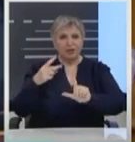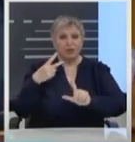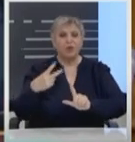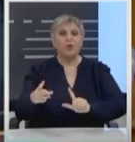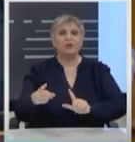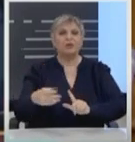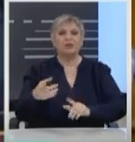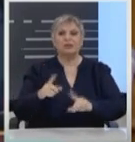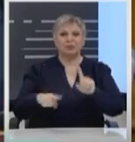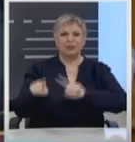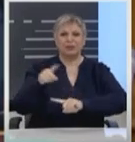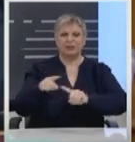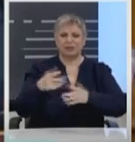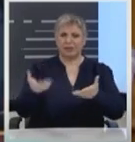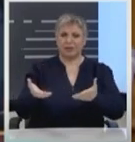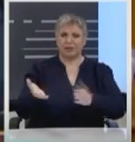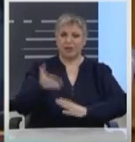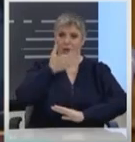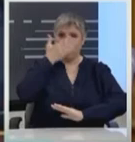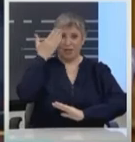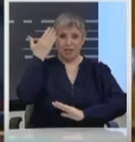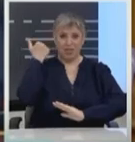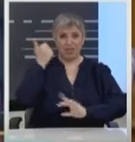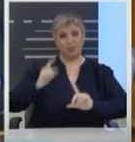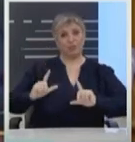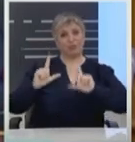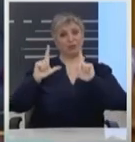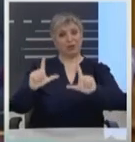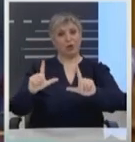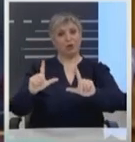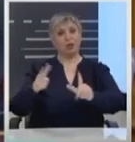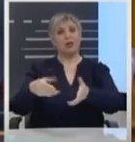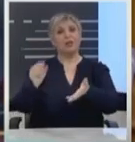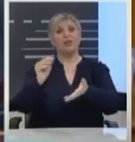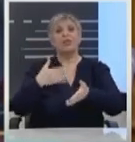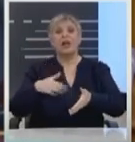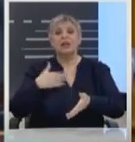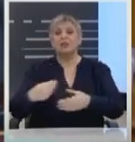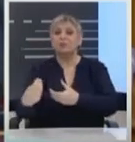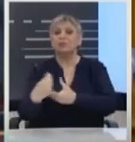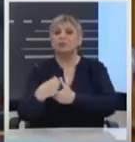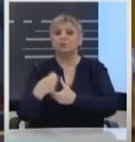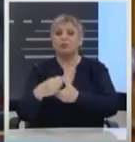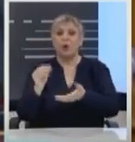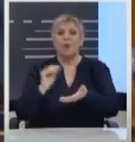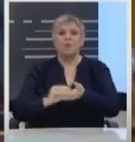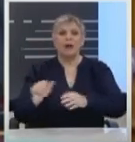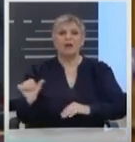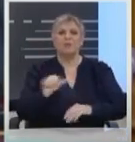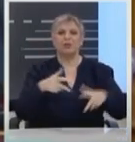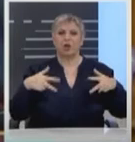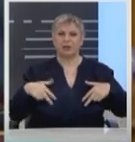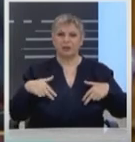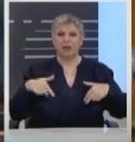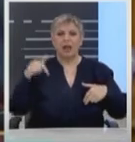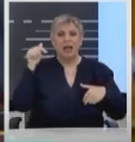σας πρόσταγμα με το οποίο θα κληθείτε να ξαναδιεκδικήσετε τη στήριξη του ελληνικού λαού για να έρθετε πίσω. Εσείς που